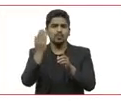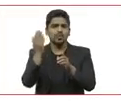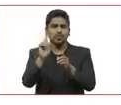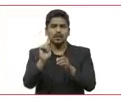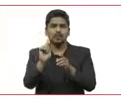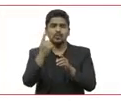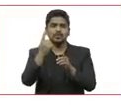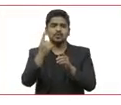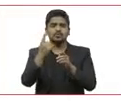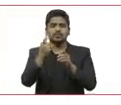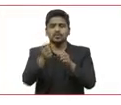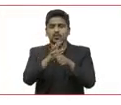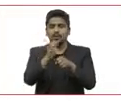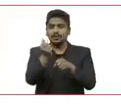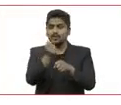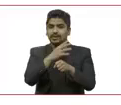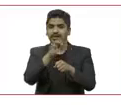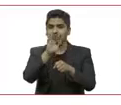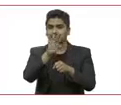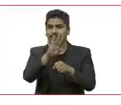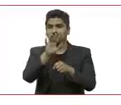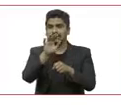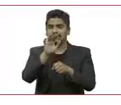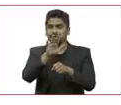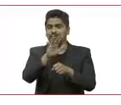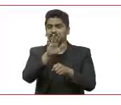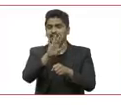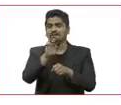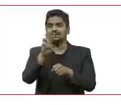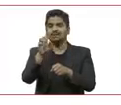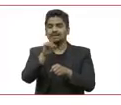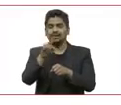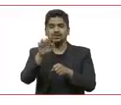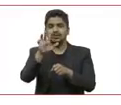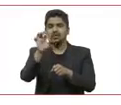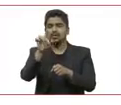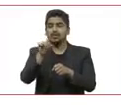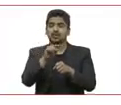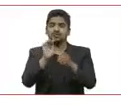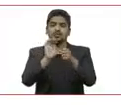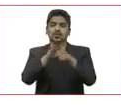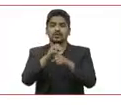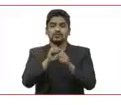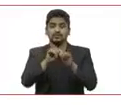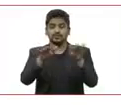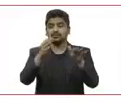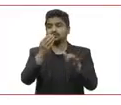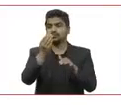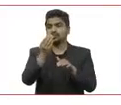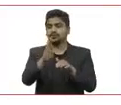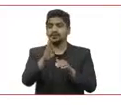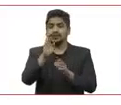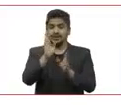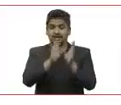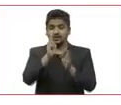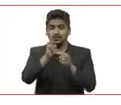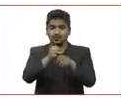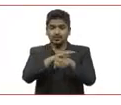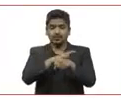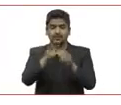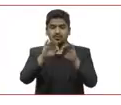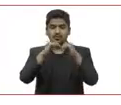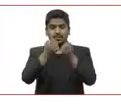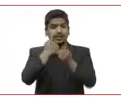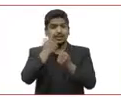झन्डै 43 देखि 90% बढी छ भन्ने कुरा सिद्ध भइसकेको छ। भन्नुको अर्थ के हो भने यदि यो सङ्क्रमण समुदायमा